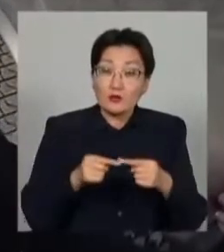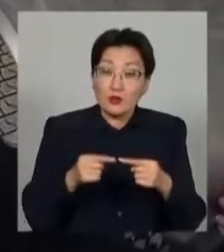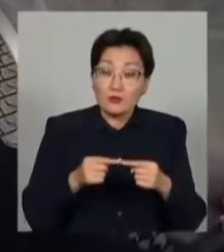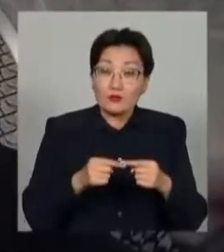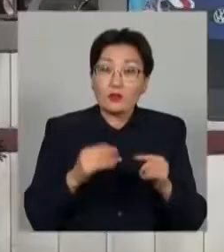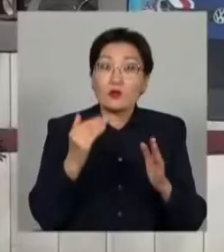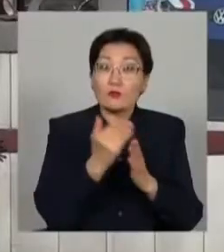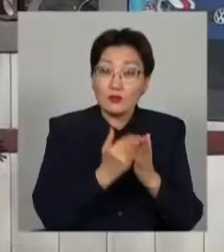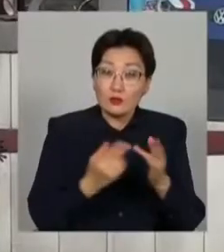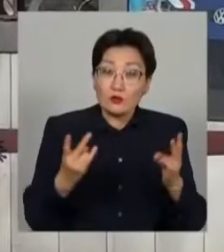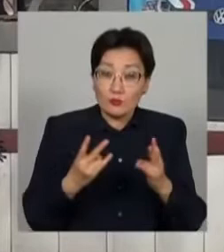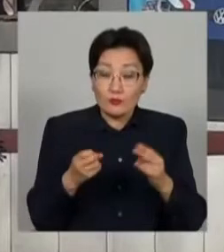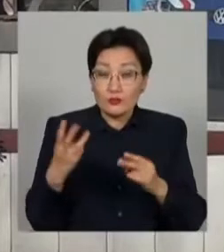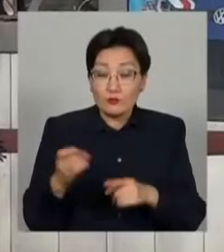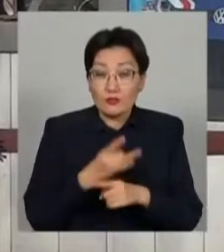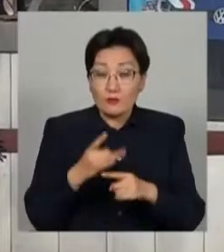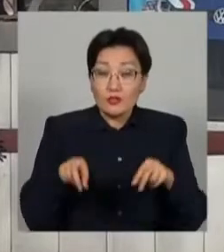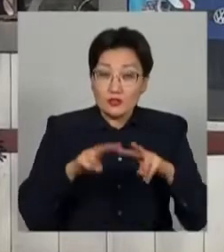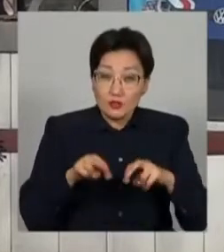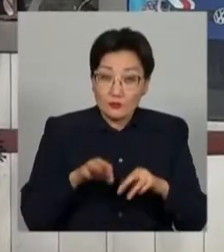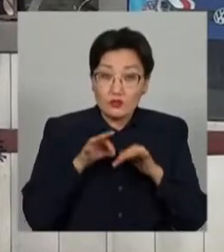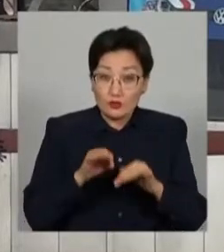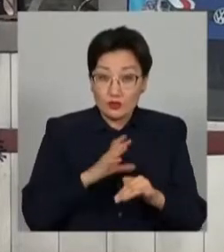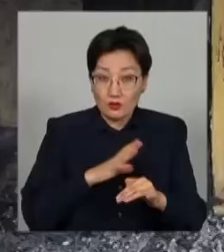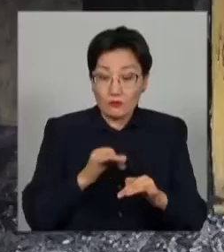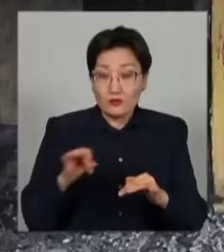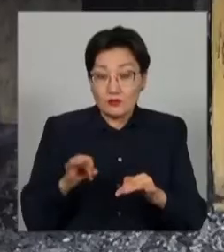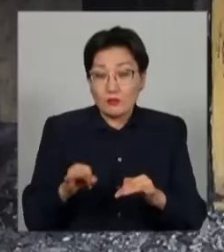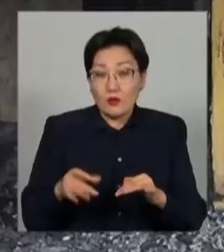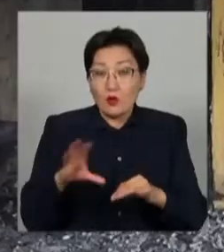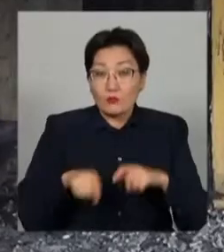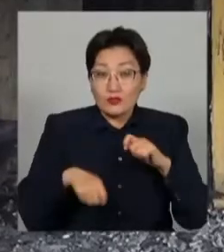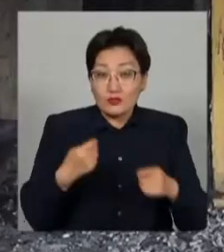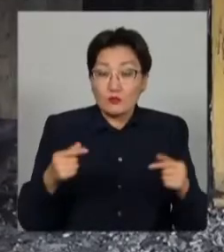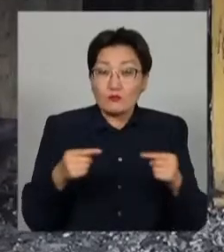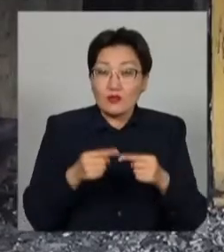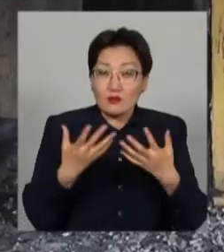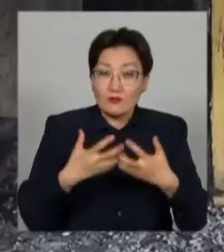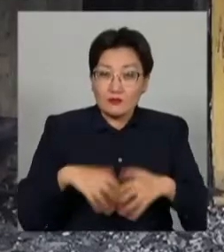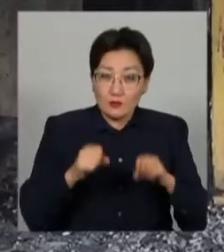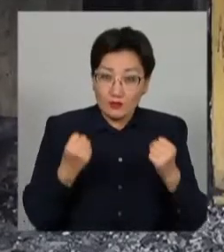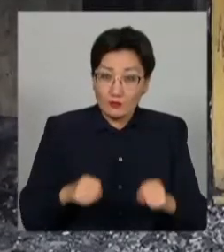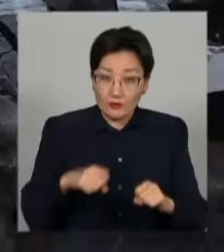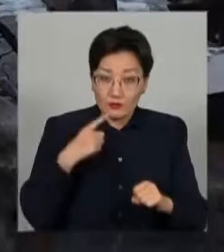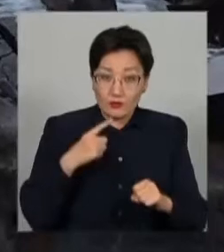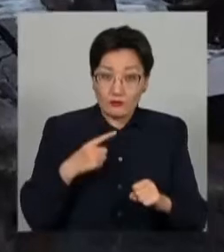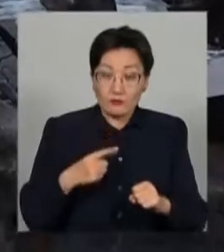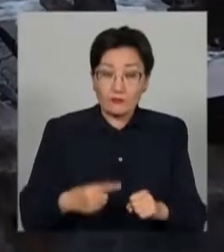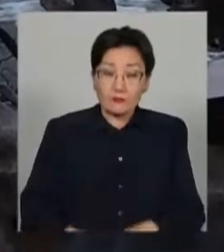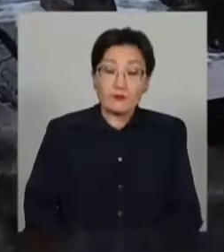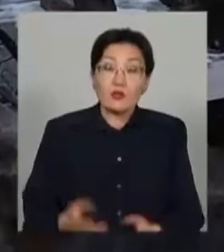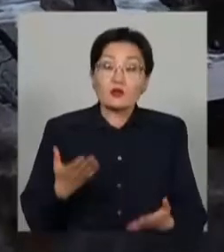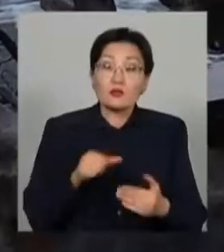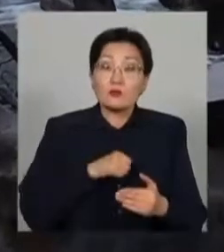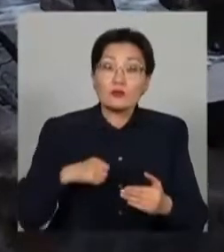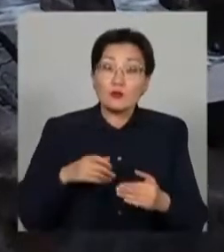алгоритм керек. Бірнеше рет тиісті сараптама да алынған екен. Сонда да кеткен шығынды дәл есептеу мүмкін болмай отыр дейді аумақ иесі. Ал